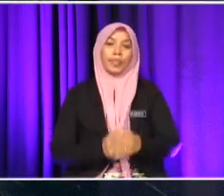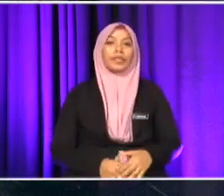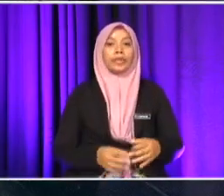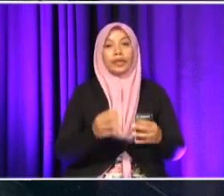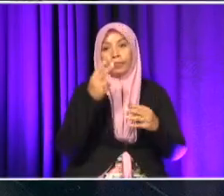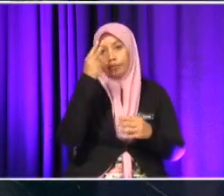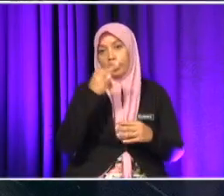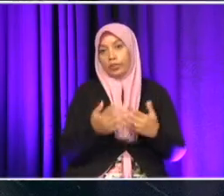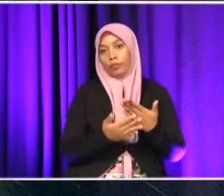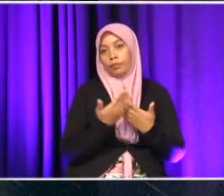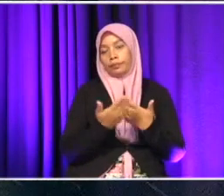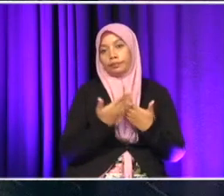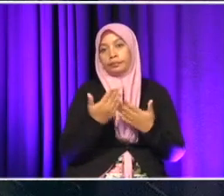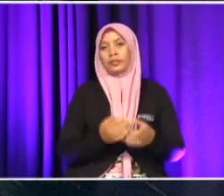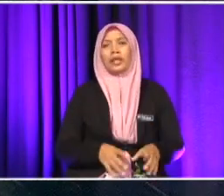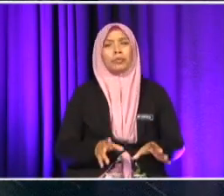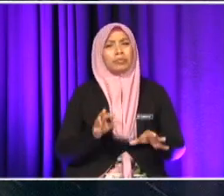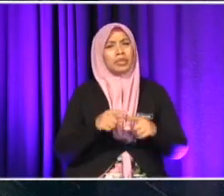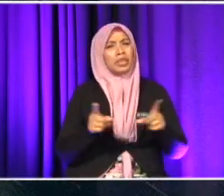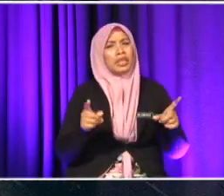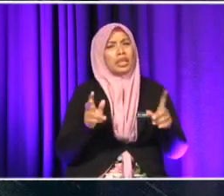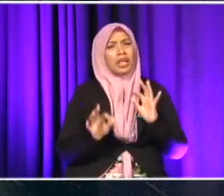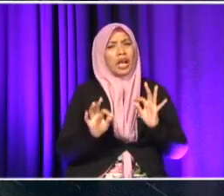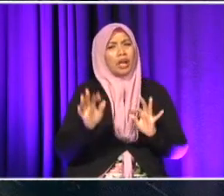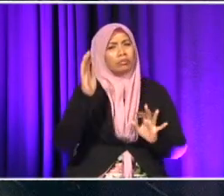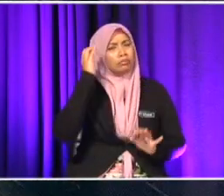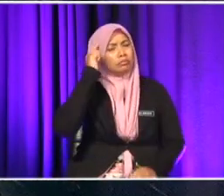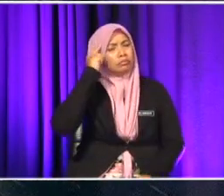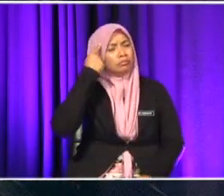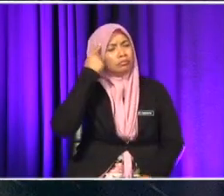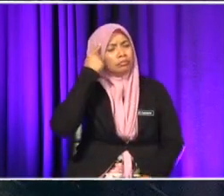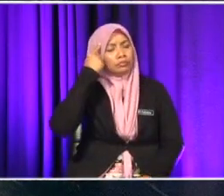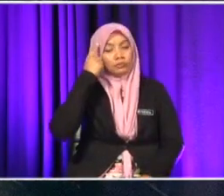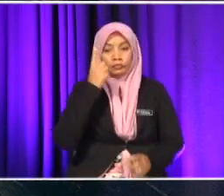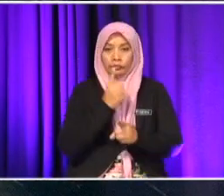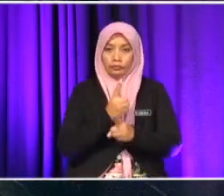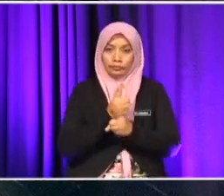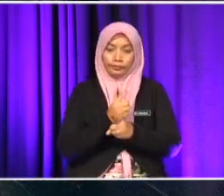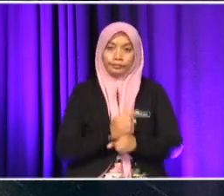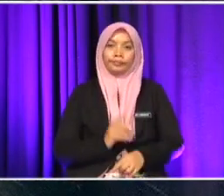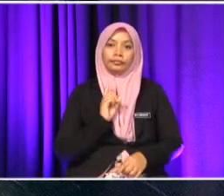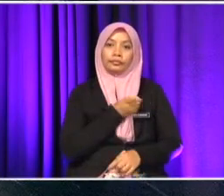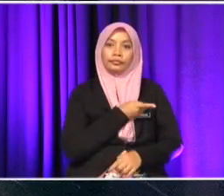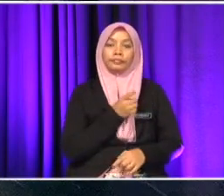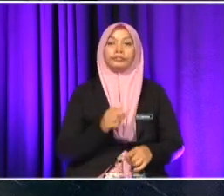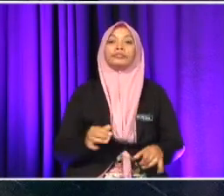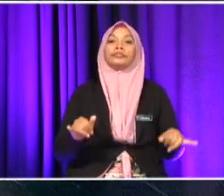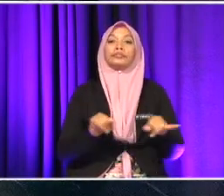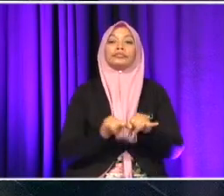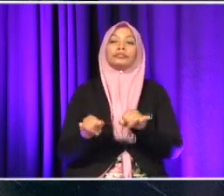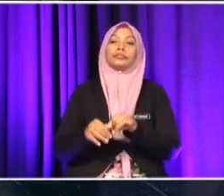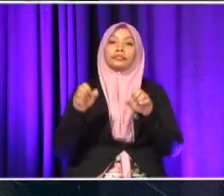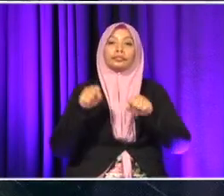tapi kalau murid yang tak paham betul-betul maksud soalnya itu kehendak soal itu kita juga boleh kehilangan marka